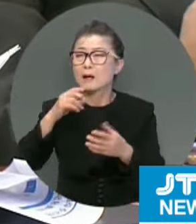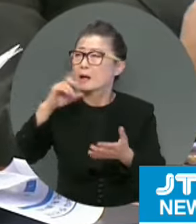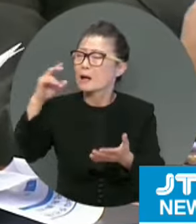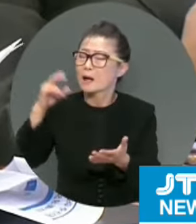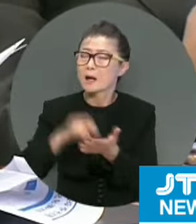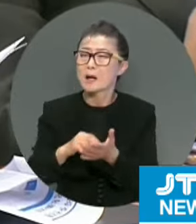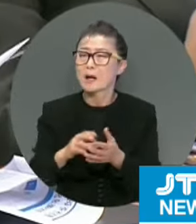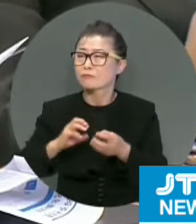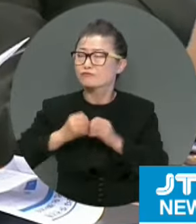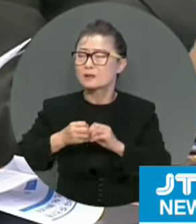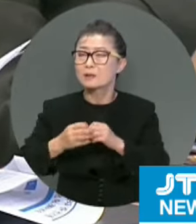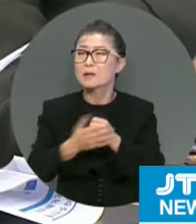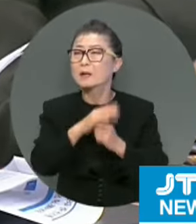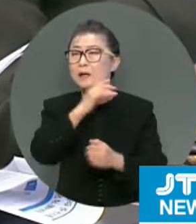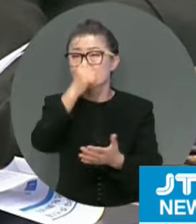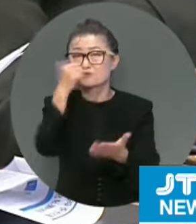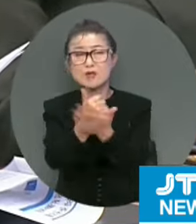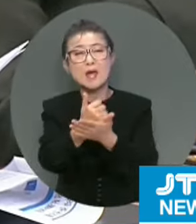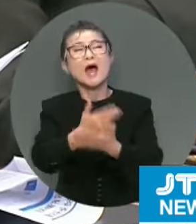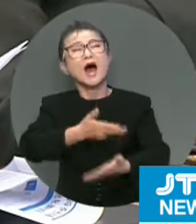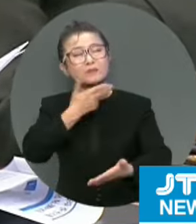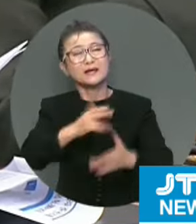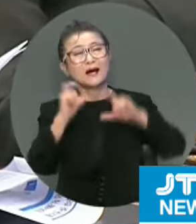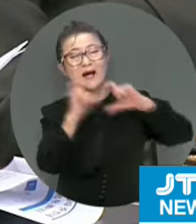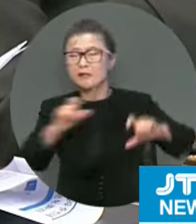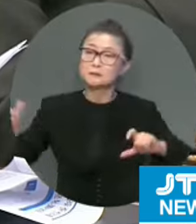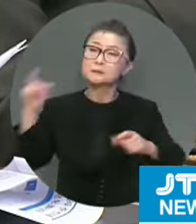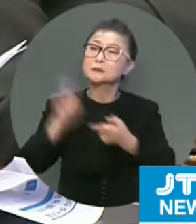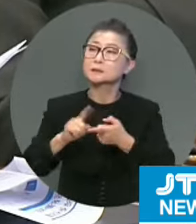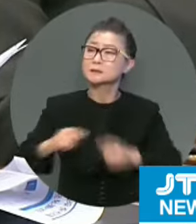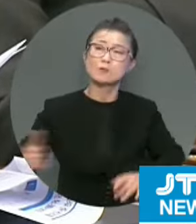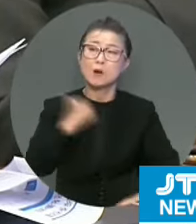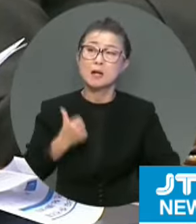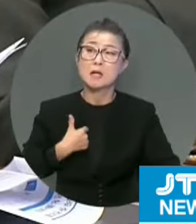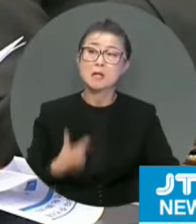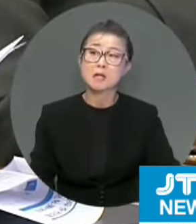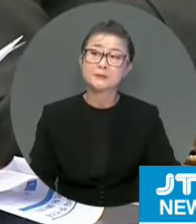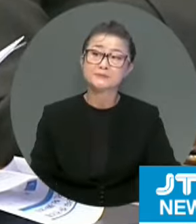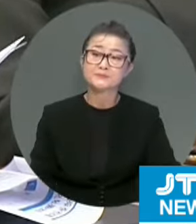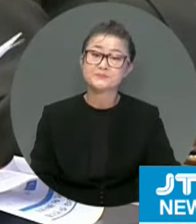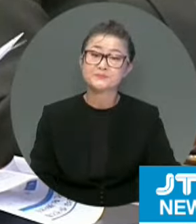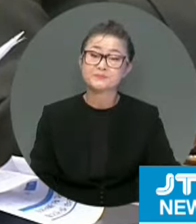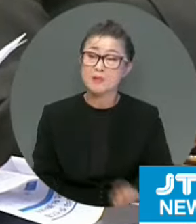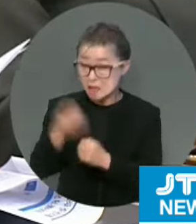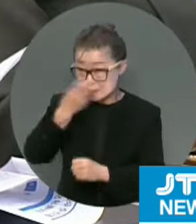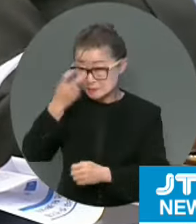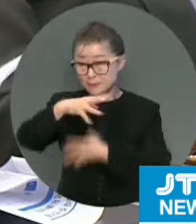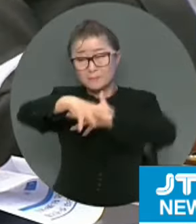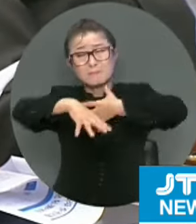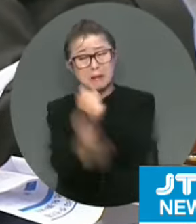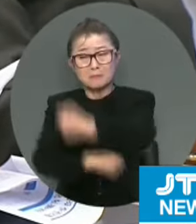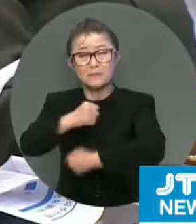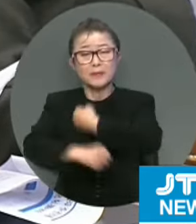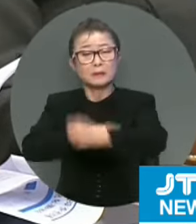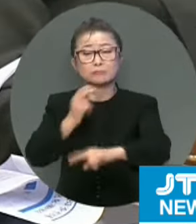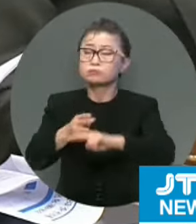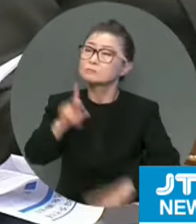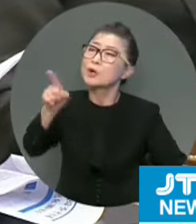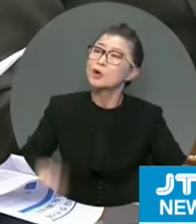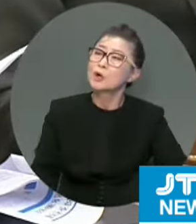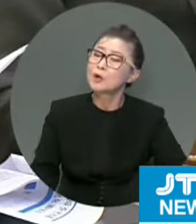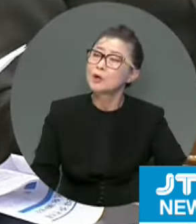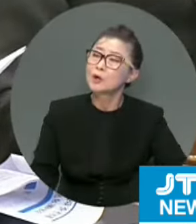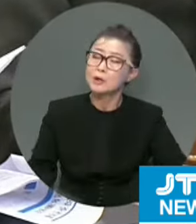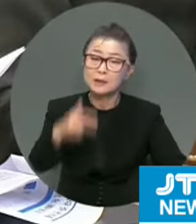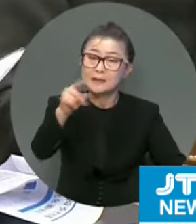저는 분노하고요. 이 검사들이 정말 자기 마음대로입니다. 장동혁 의원은 제가